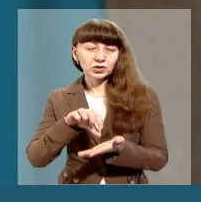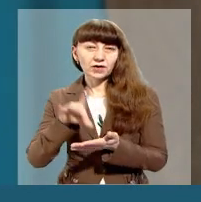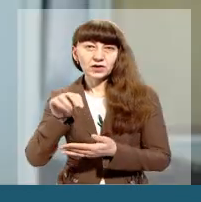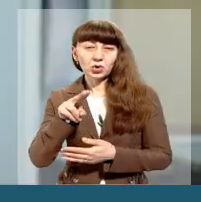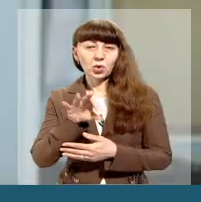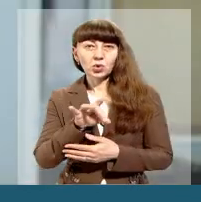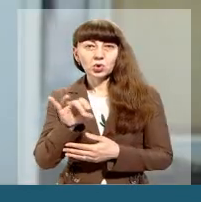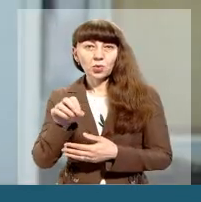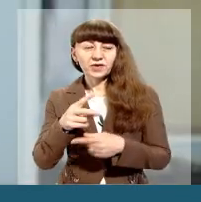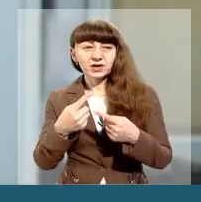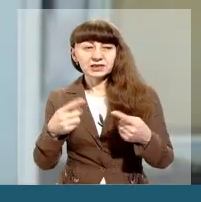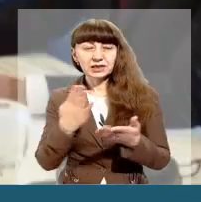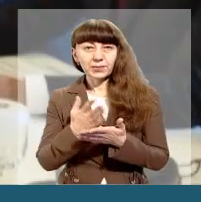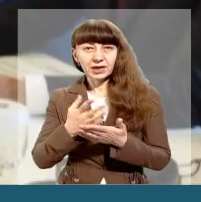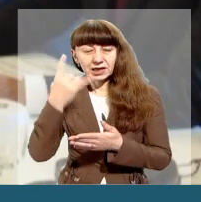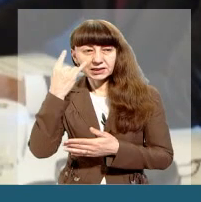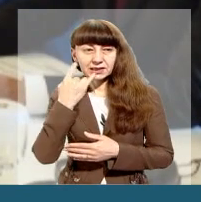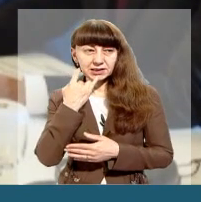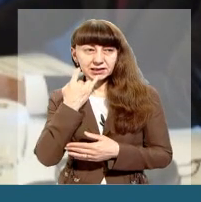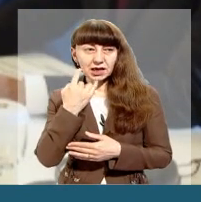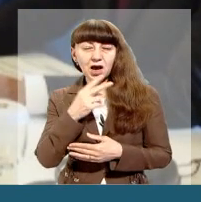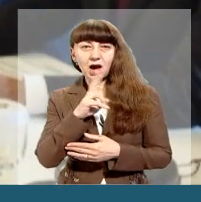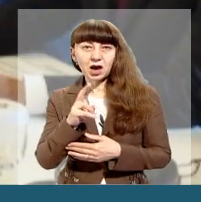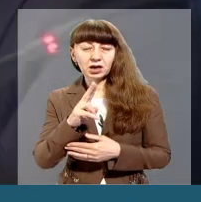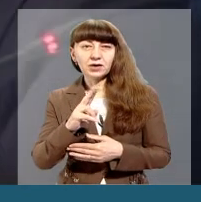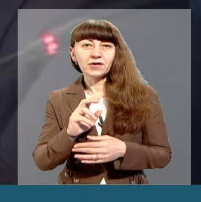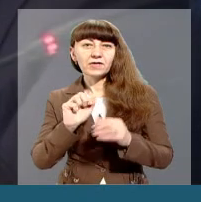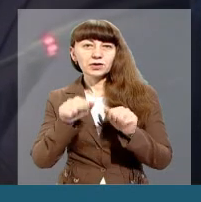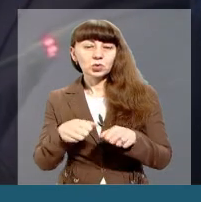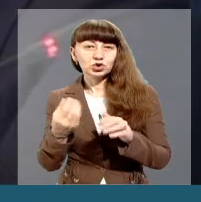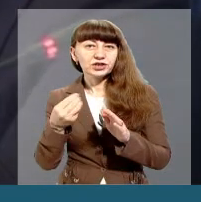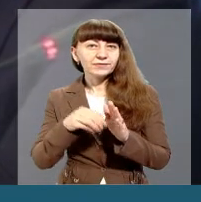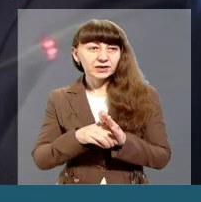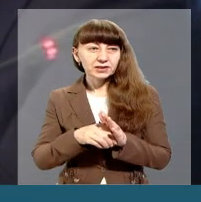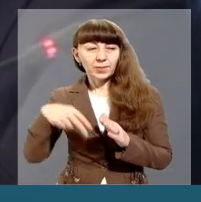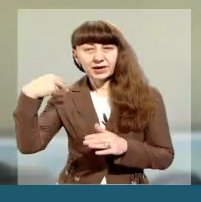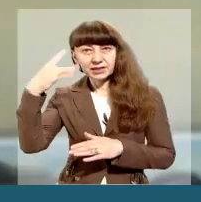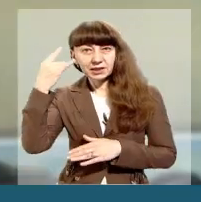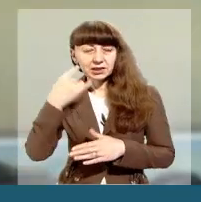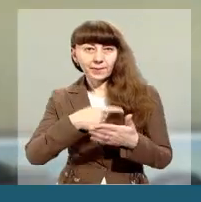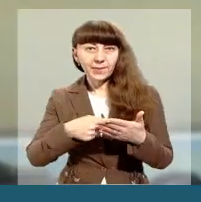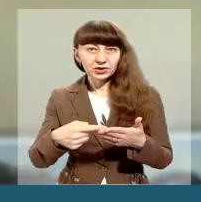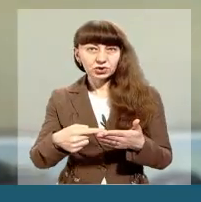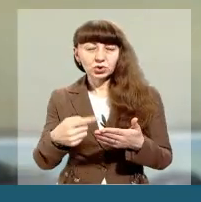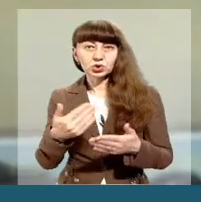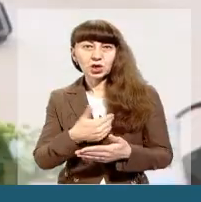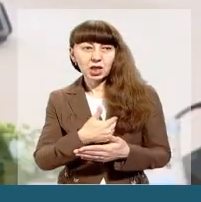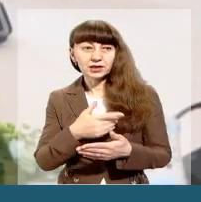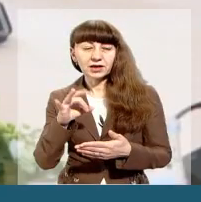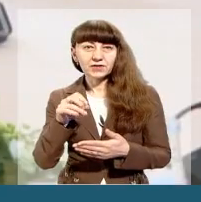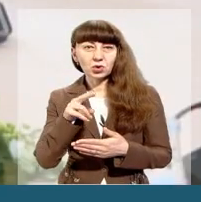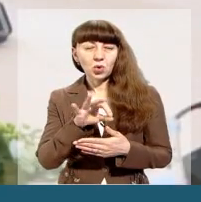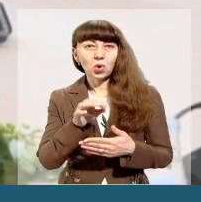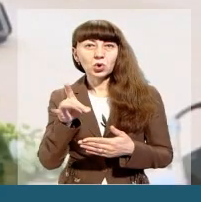Групп в различных секторах казахстанской экономики в качестве потенциального инвестора. Глава государства подчеркнул, что намерение Савика